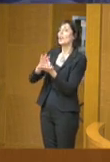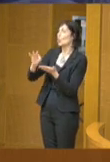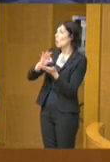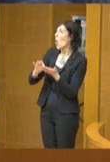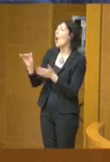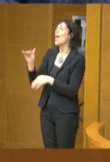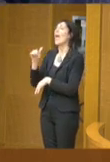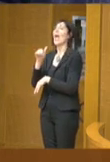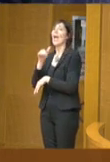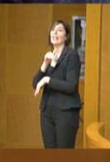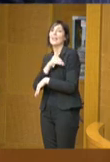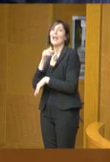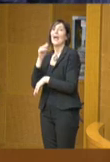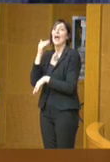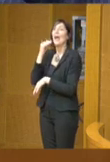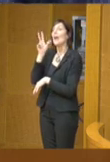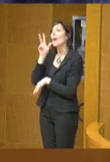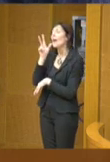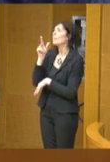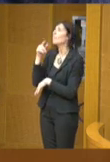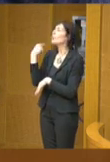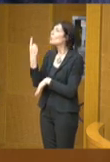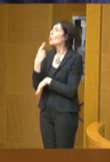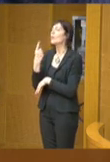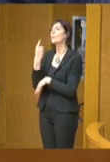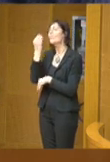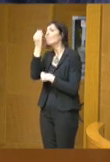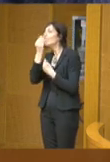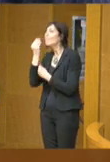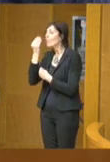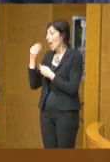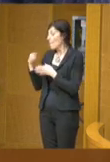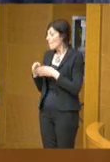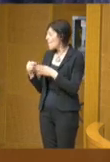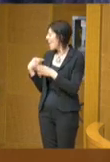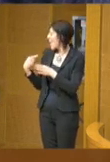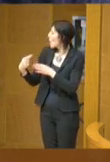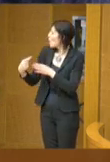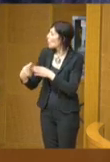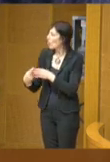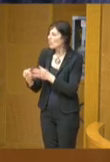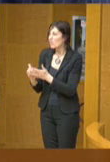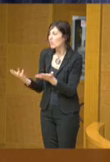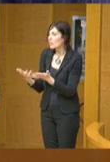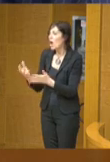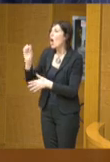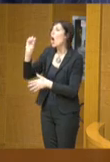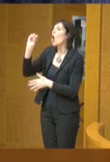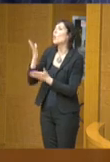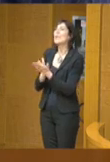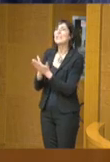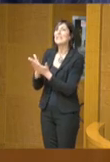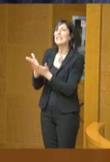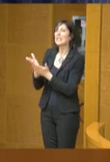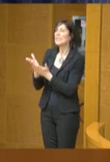tutti ci chiediamo, ci interroghiamo insieme sul percorso fatto, su che cosa è stato fatto in questi 15 anni,